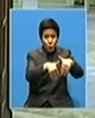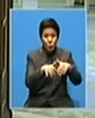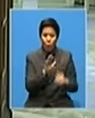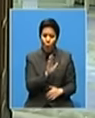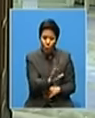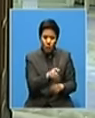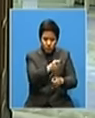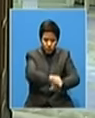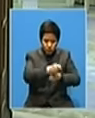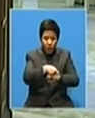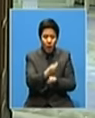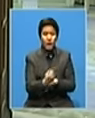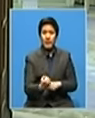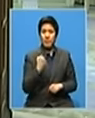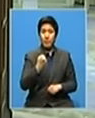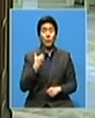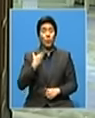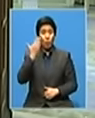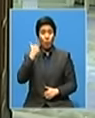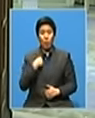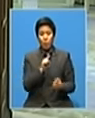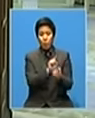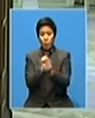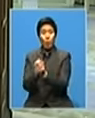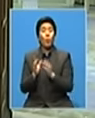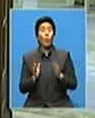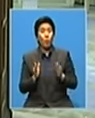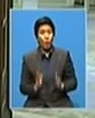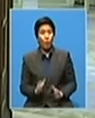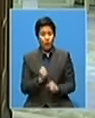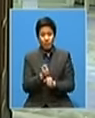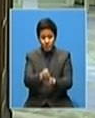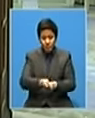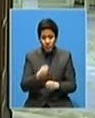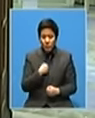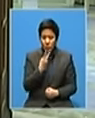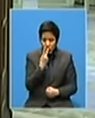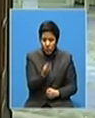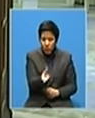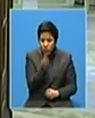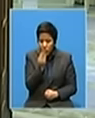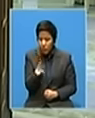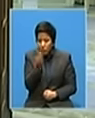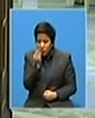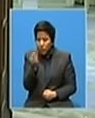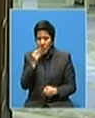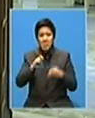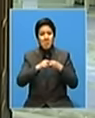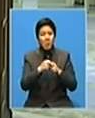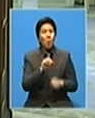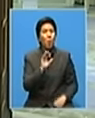ข็งหลังจากวันนั้นที่ผมได้พบปะพูดคุยกับพี่น้องชาวเกษตรกรผมเข้าใจว่าปัญหาในหลายๆพื้